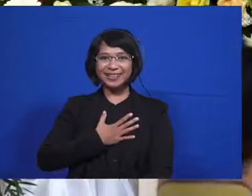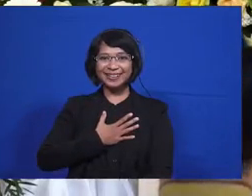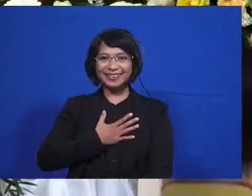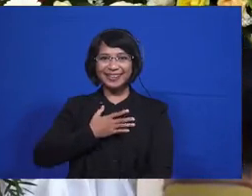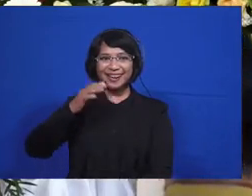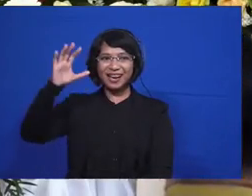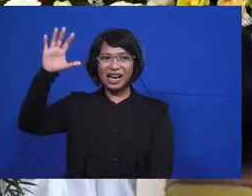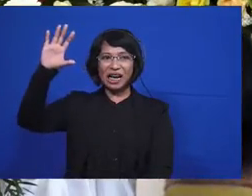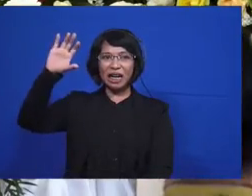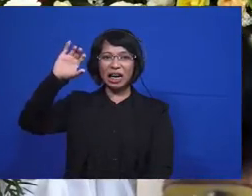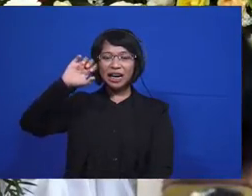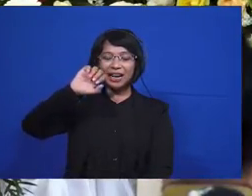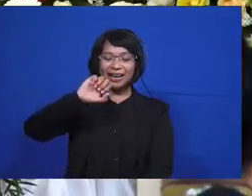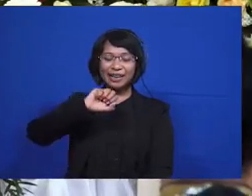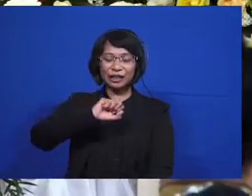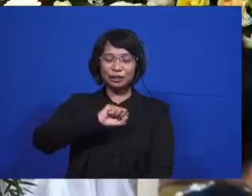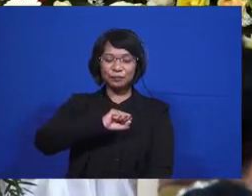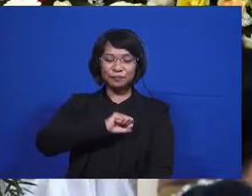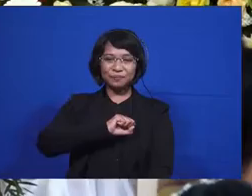Kudus.